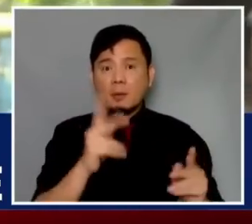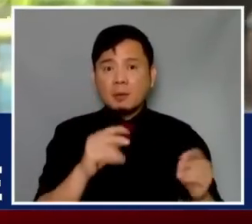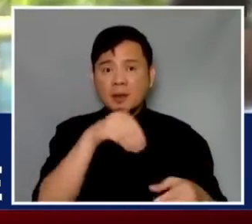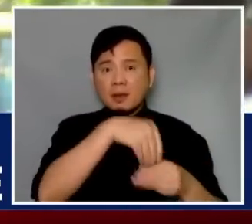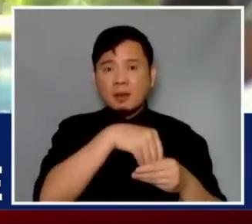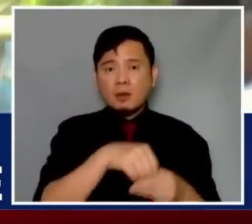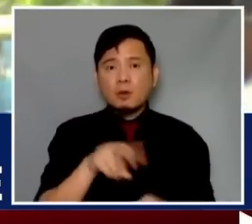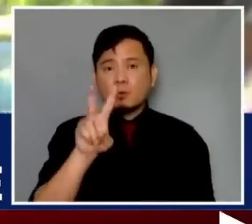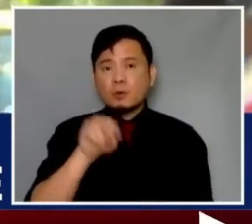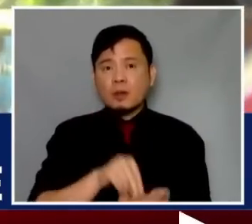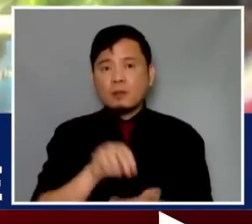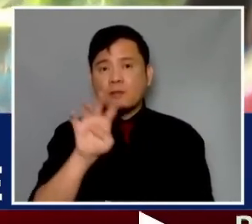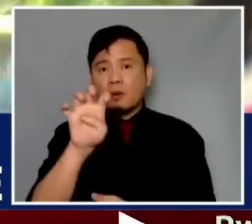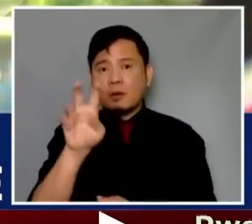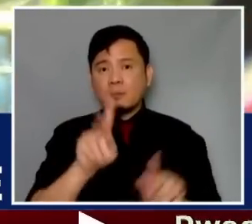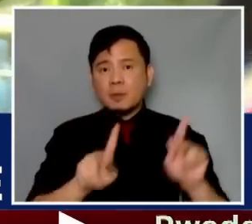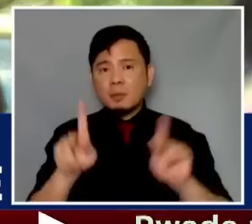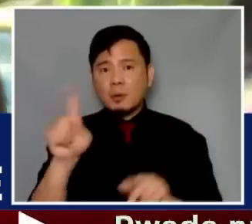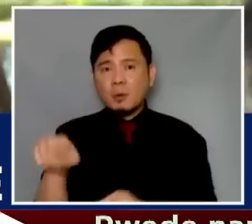2,400 na tao.